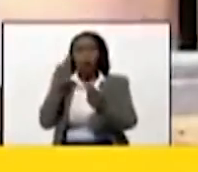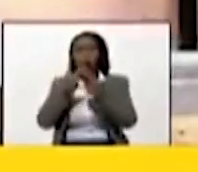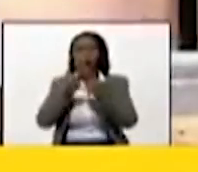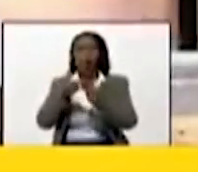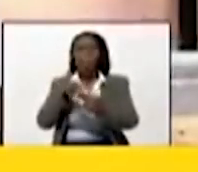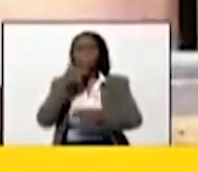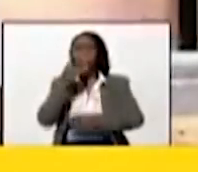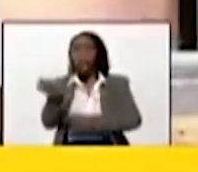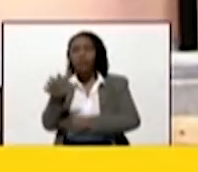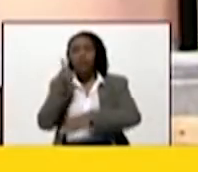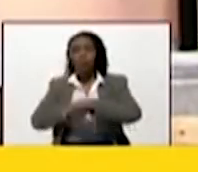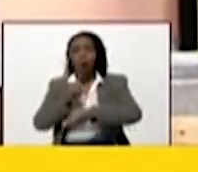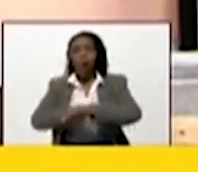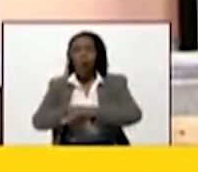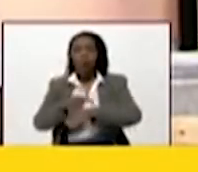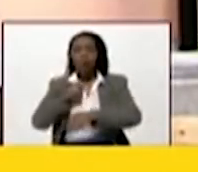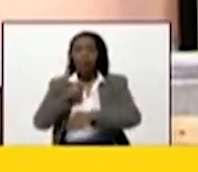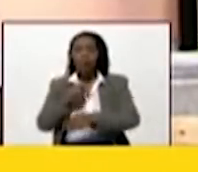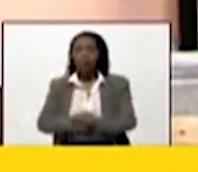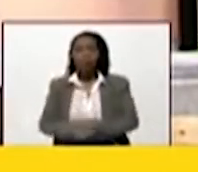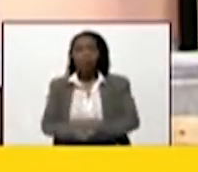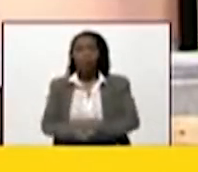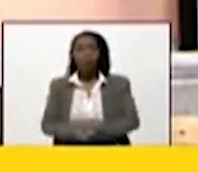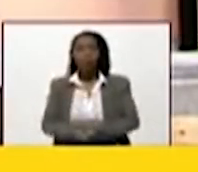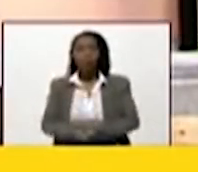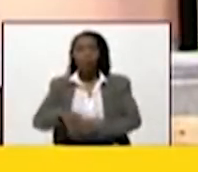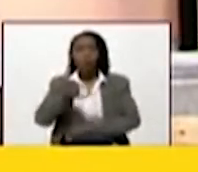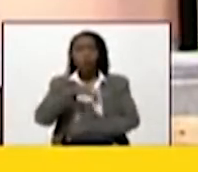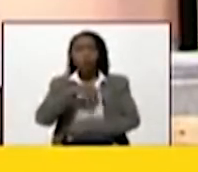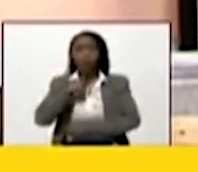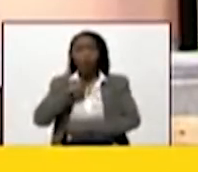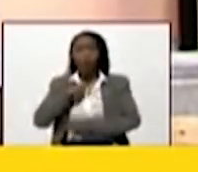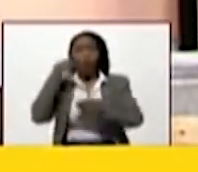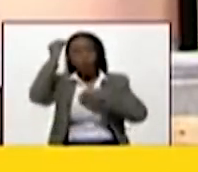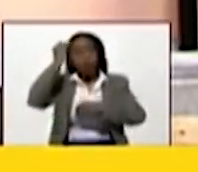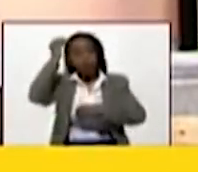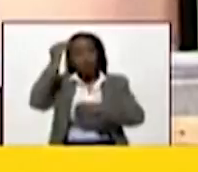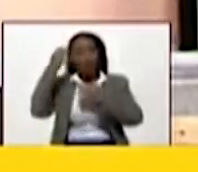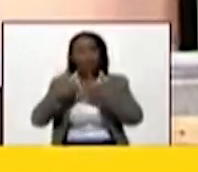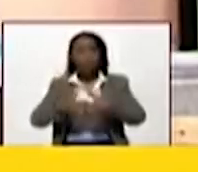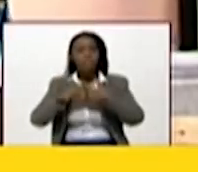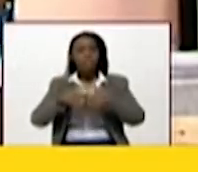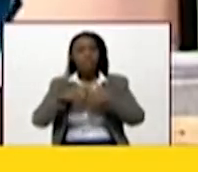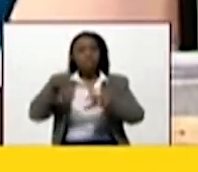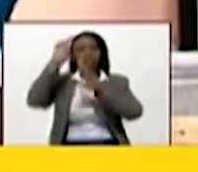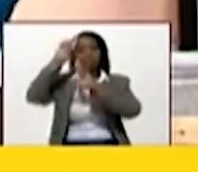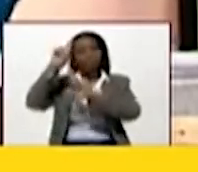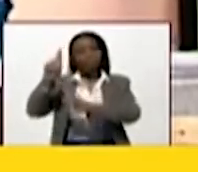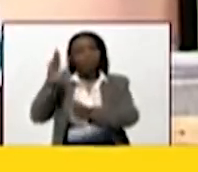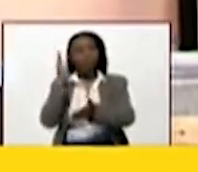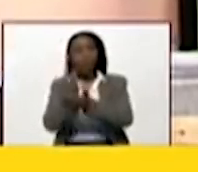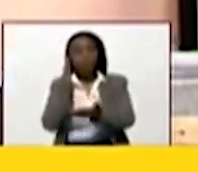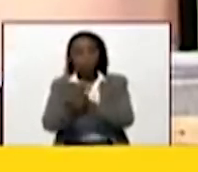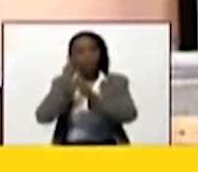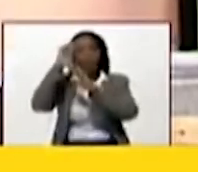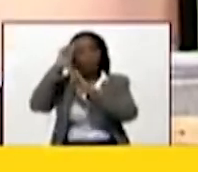Քրիստոֆոր Կոլումբոսը հասել է Ամերիկա, Մադուրոյի համոզման պայտորը սկսվել է Ամերիկայի գաղութացումը և մարդկության